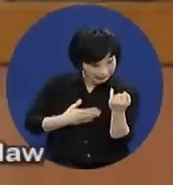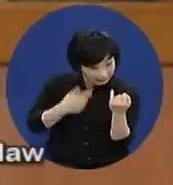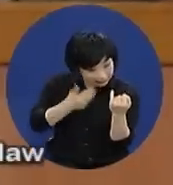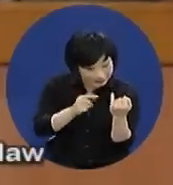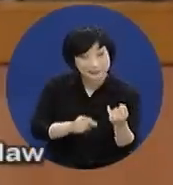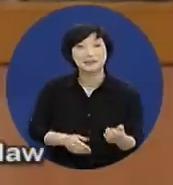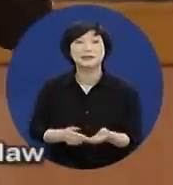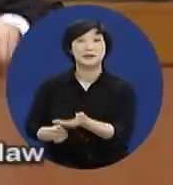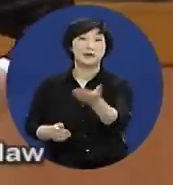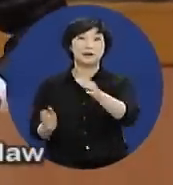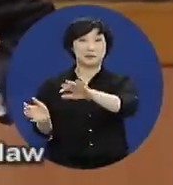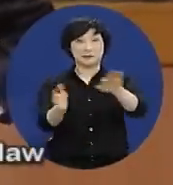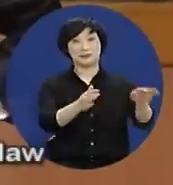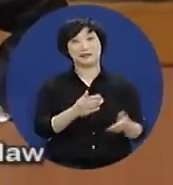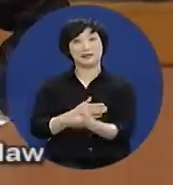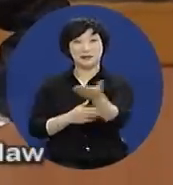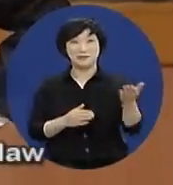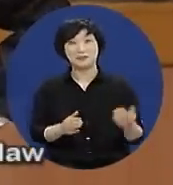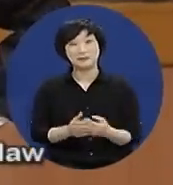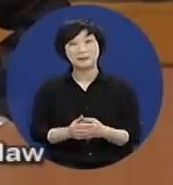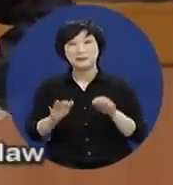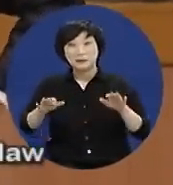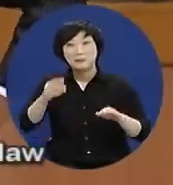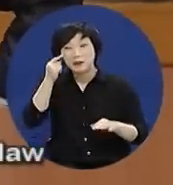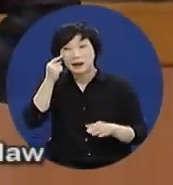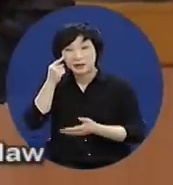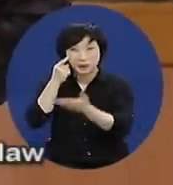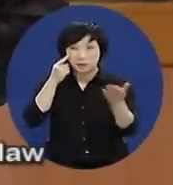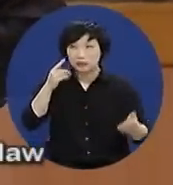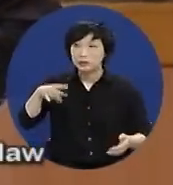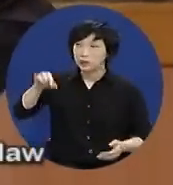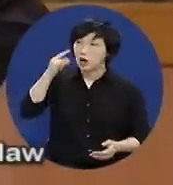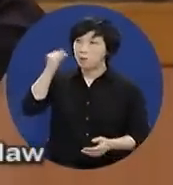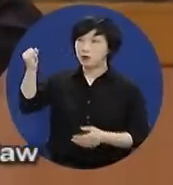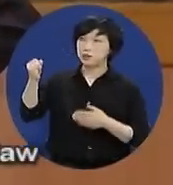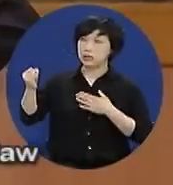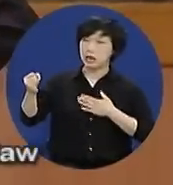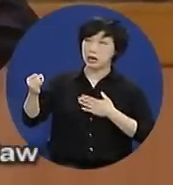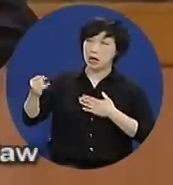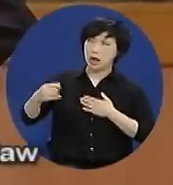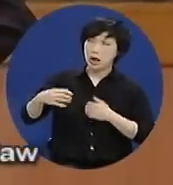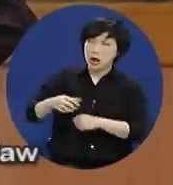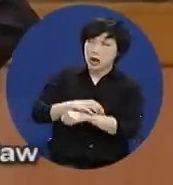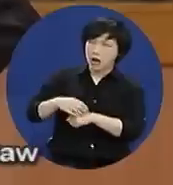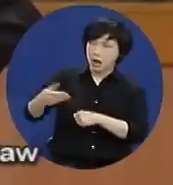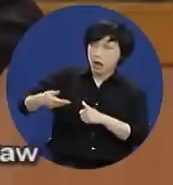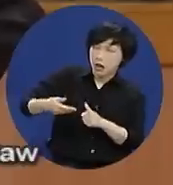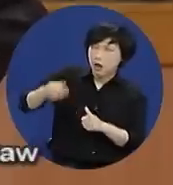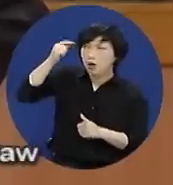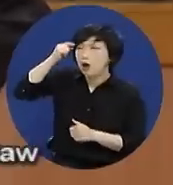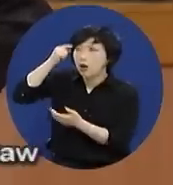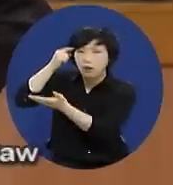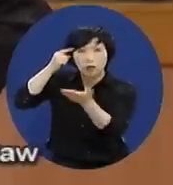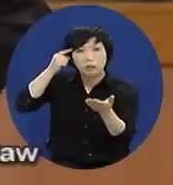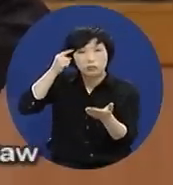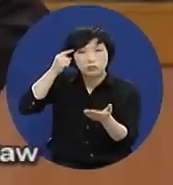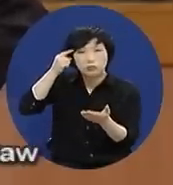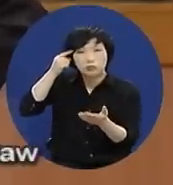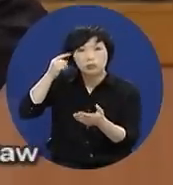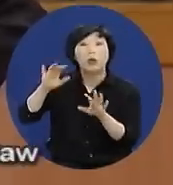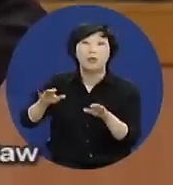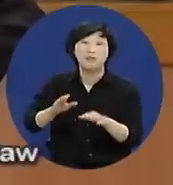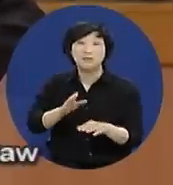ねところでこんにち姑だからと言って嫁を患わせていいです